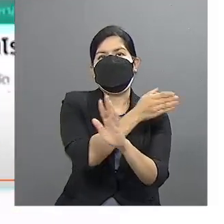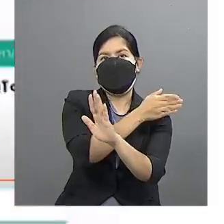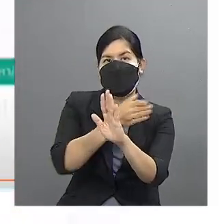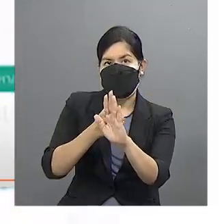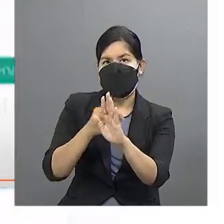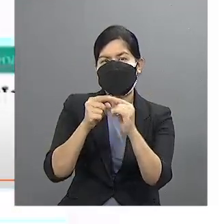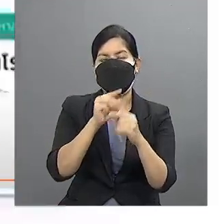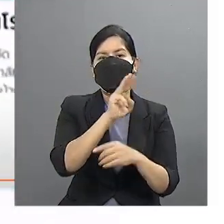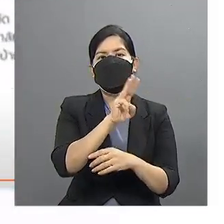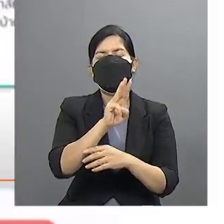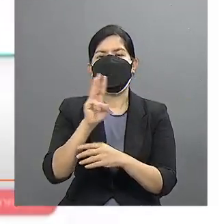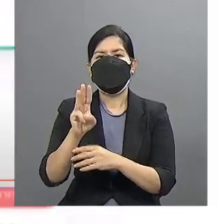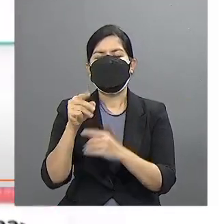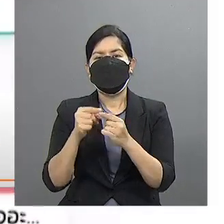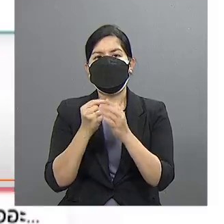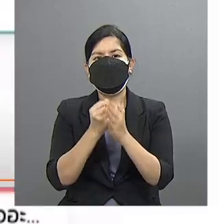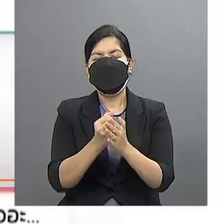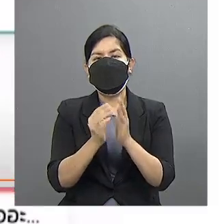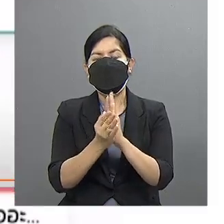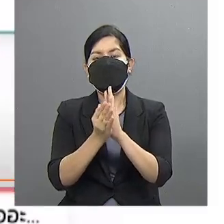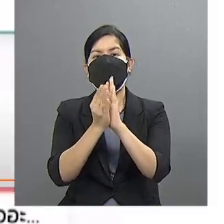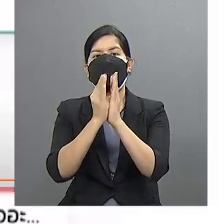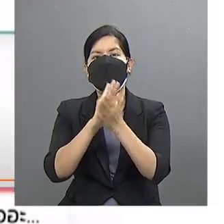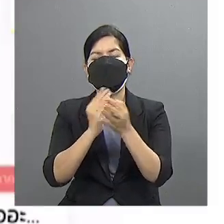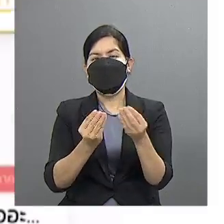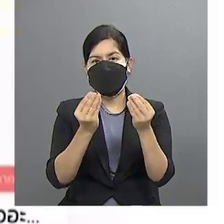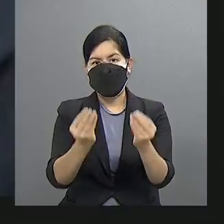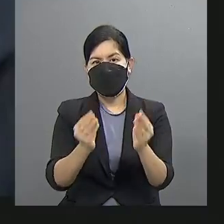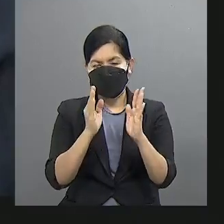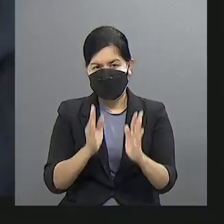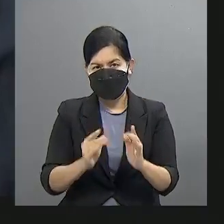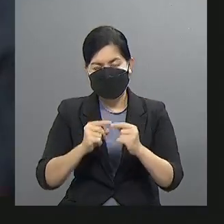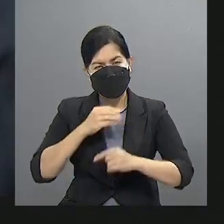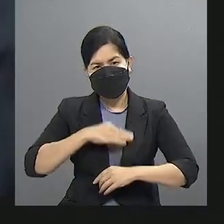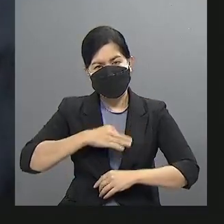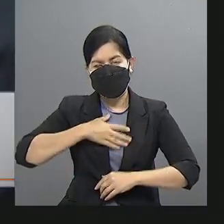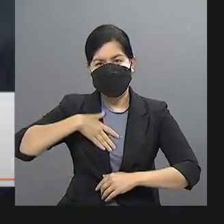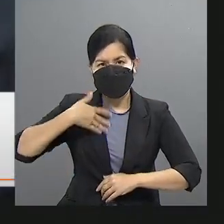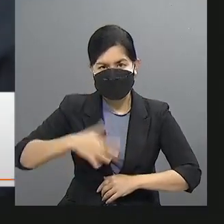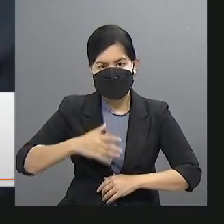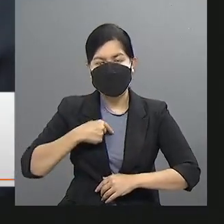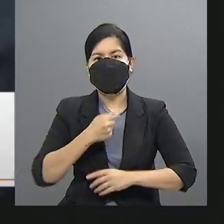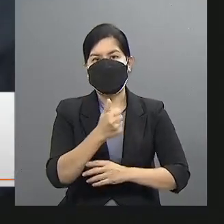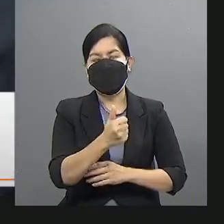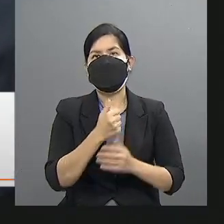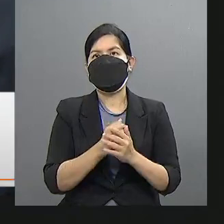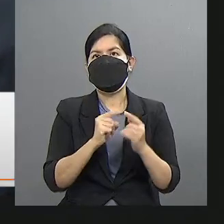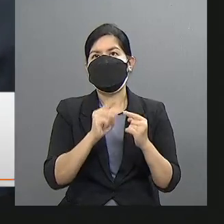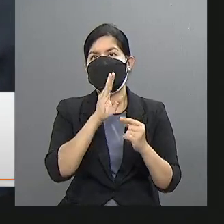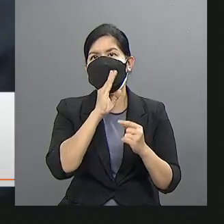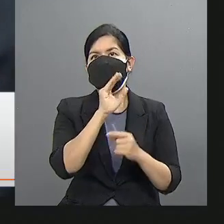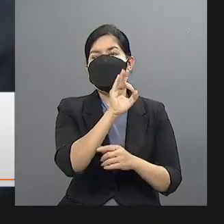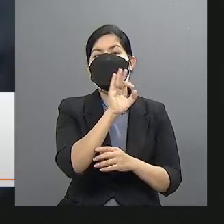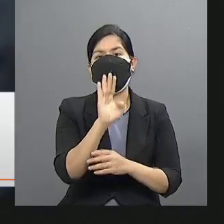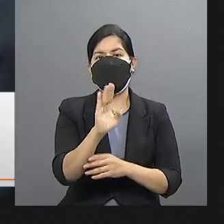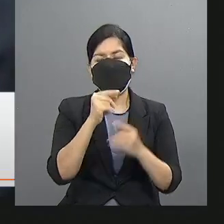ฒนาขึ้นมาให้รองรับคนที่อยากจะมาระบายได้ดีกว่าเพราะว่าในฟีด Facebook เนี่ยครับบางอย่างที่เราโพสต์มันก็จะเลื่อนไปเรื่อย ๆค่ะ